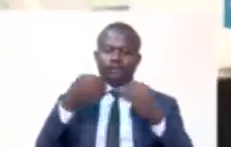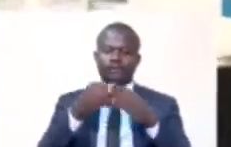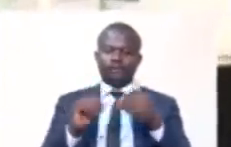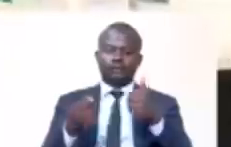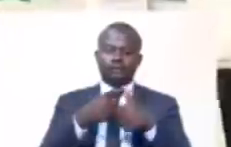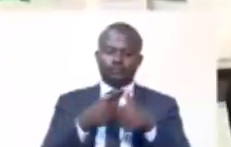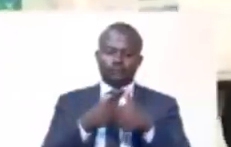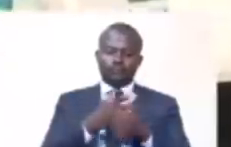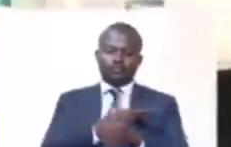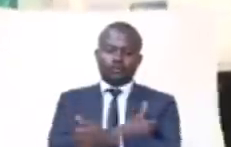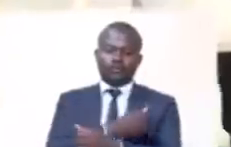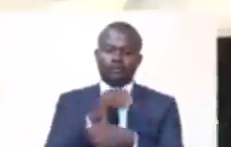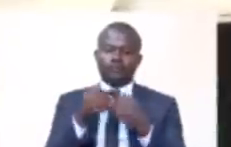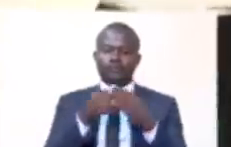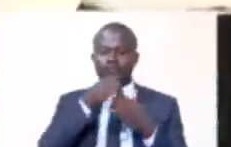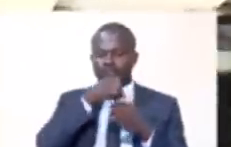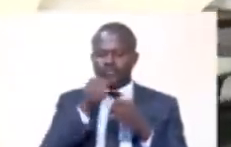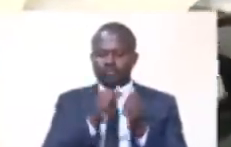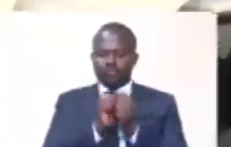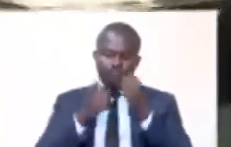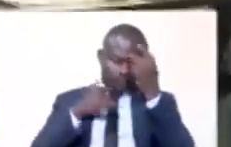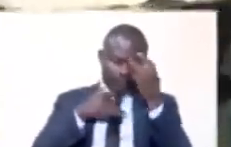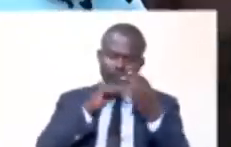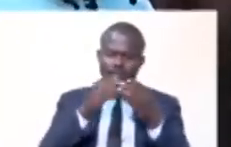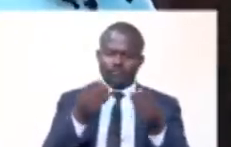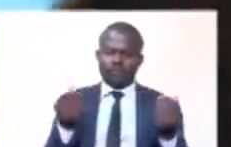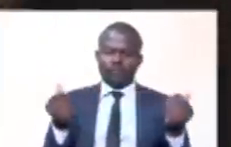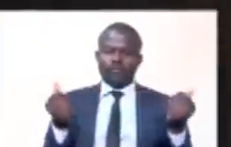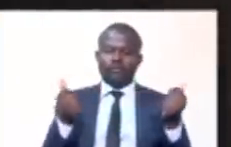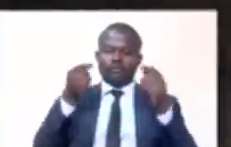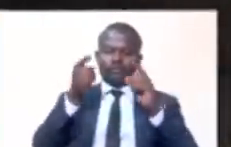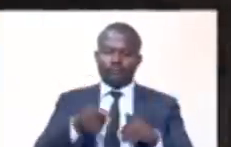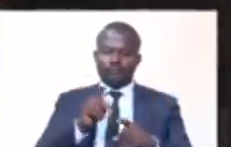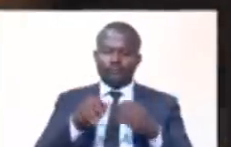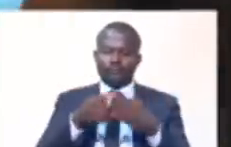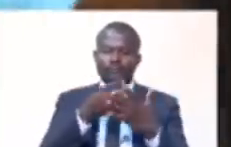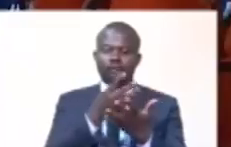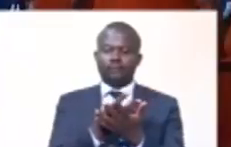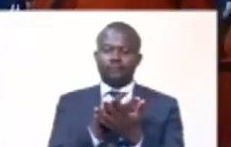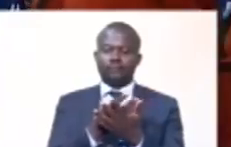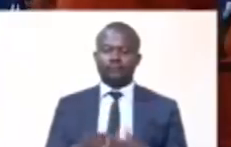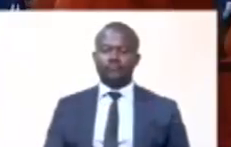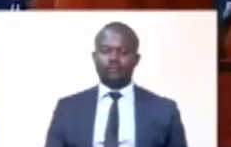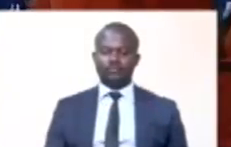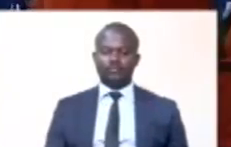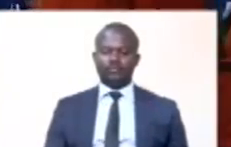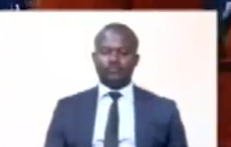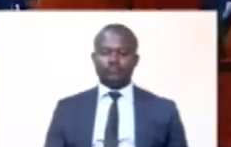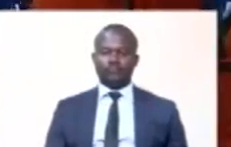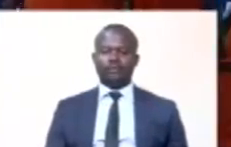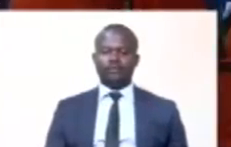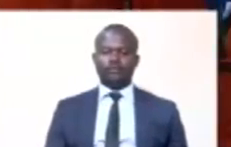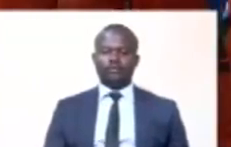mbere y'urukingo ku bageze mu zabukuru n'abarwaye indwara zidakira urukingo rwageze no ku mfungwa n'abagororwa. Ruratuma nongera